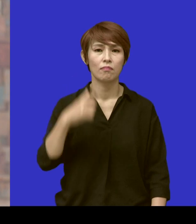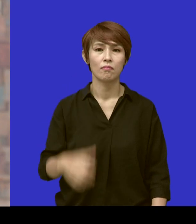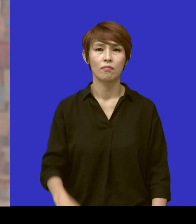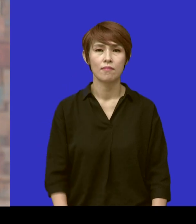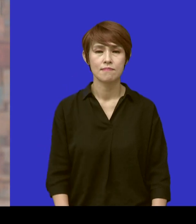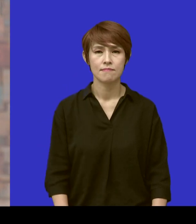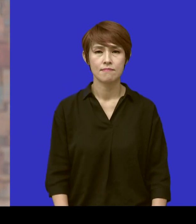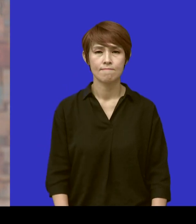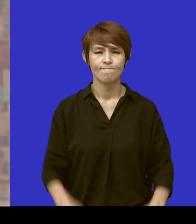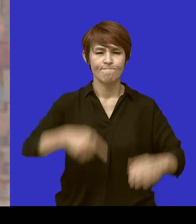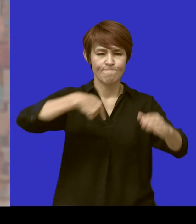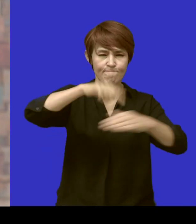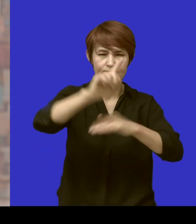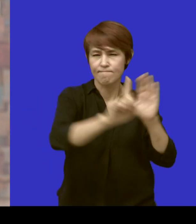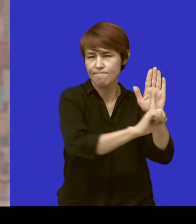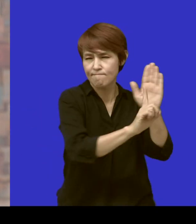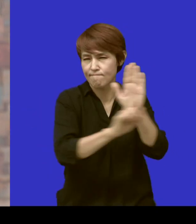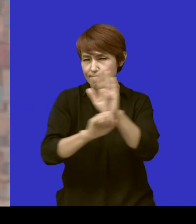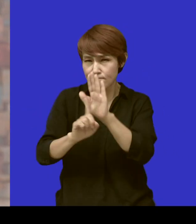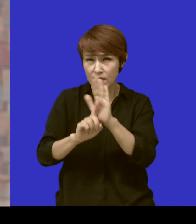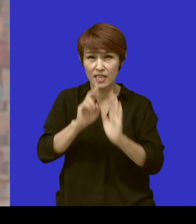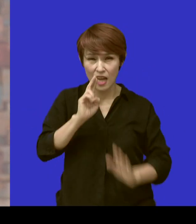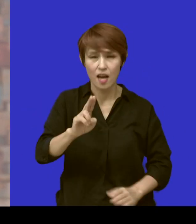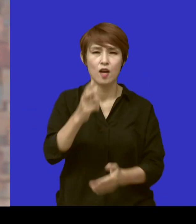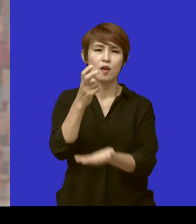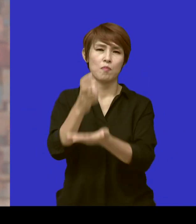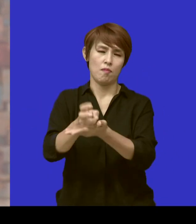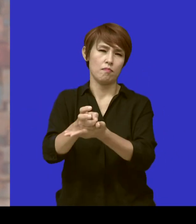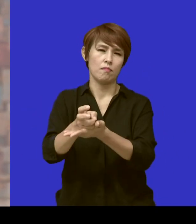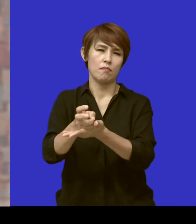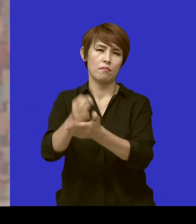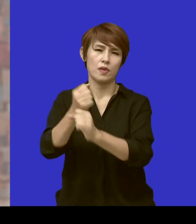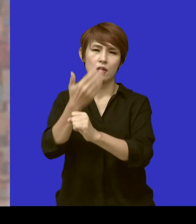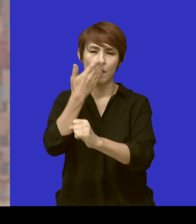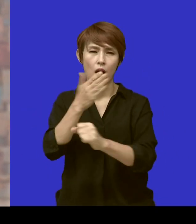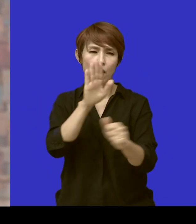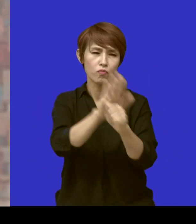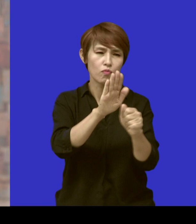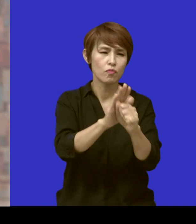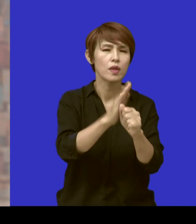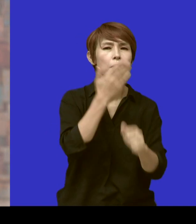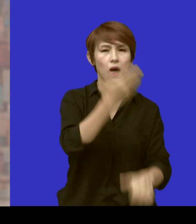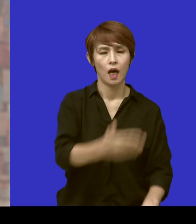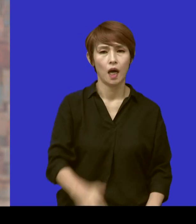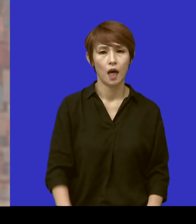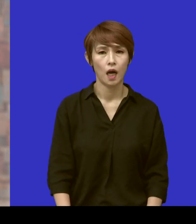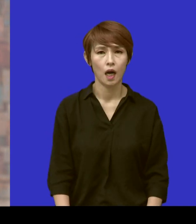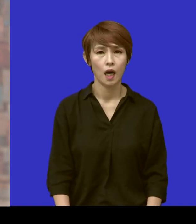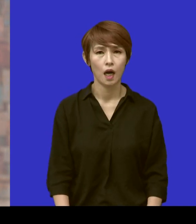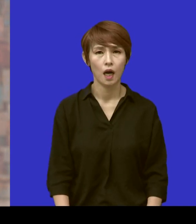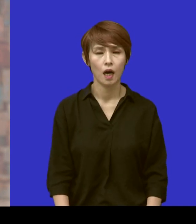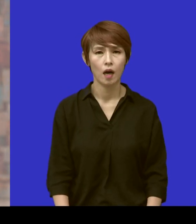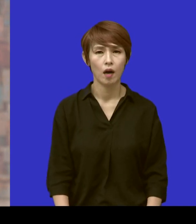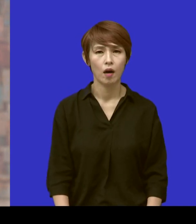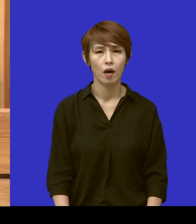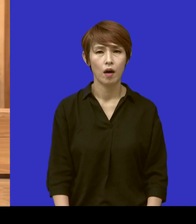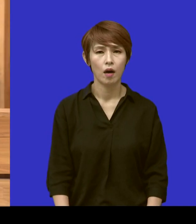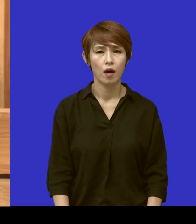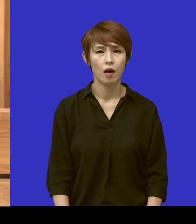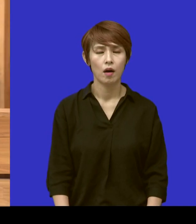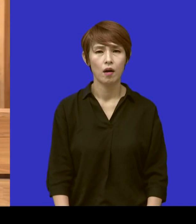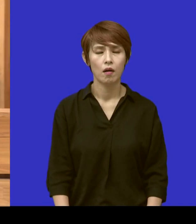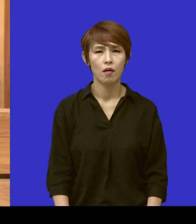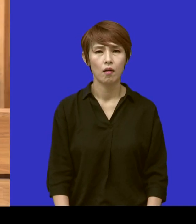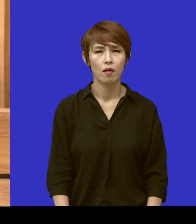나와서 알려야 법도 생기고 도와주실 분들도 생길 텐데 뭐가 먼저인지 모르겠어요. 저도